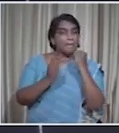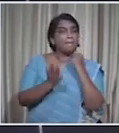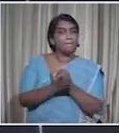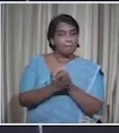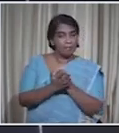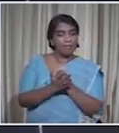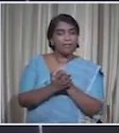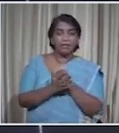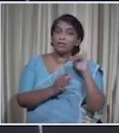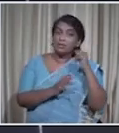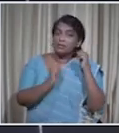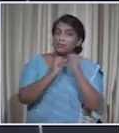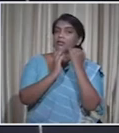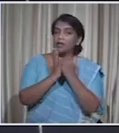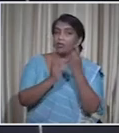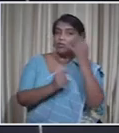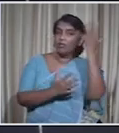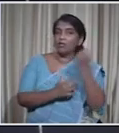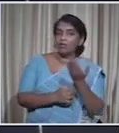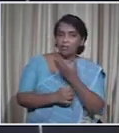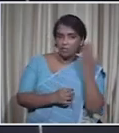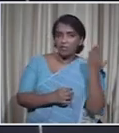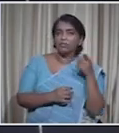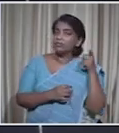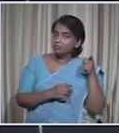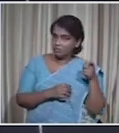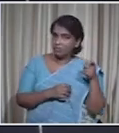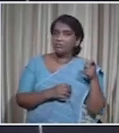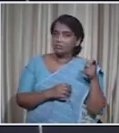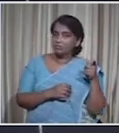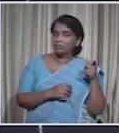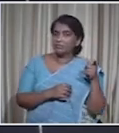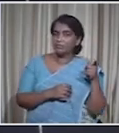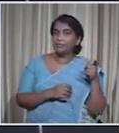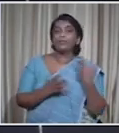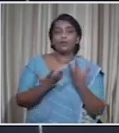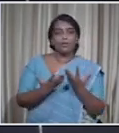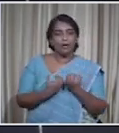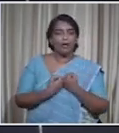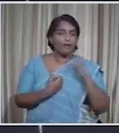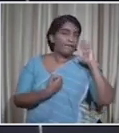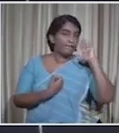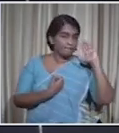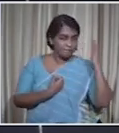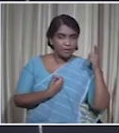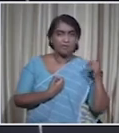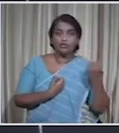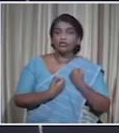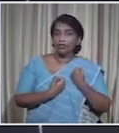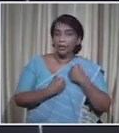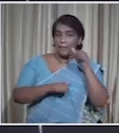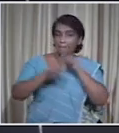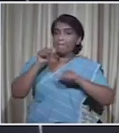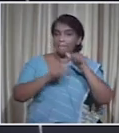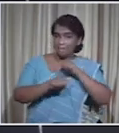බැංකුවෙන් සමහර වැඩ කටයුතු මුදල් ලබා ගන්න පුළුවන් කොටසක් තමයි අපිට වුවමනා නම් විශේෂයෙන්ම වෛද්‍ය කටයුතු වලට